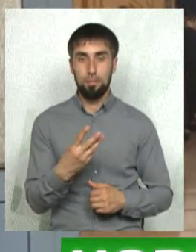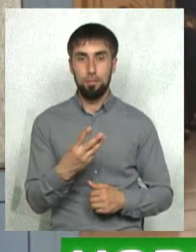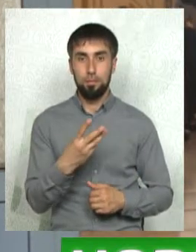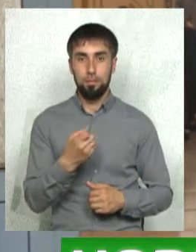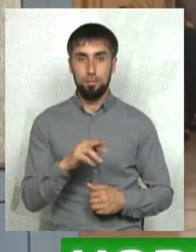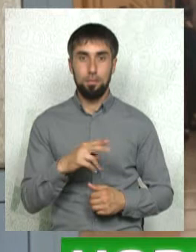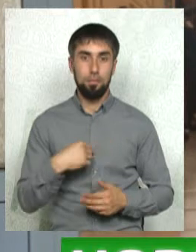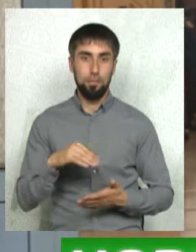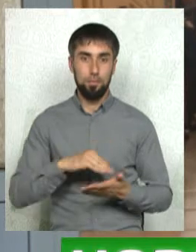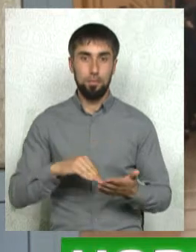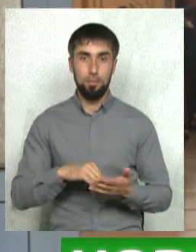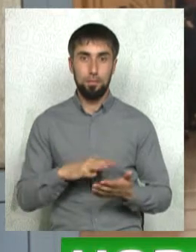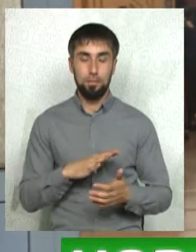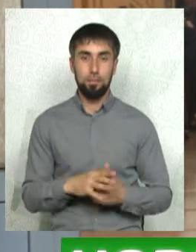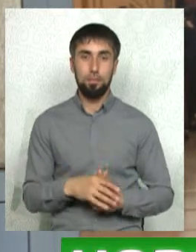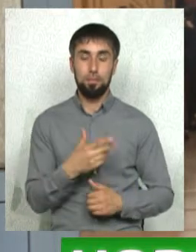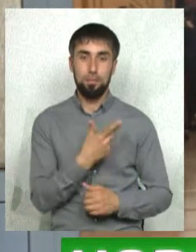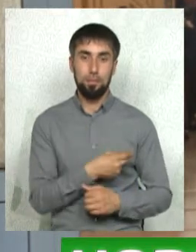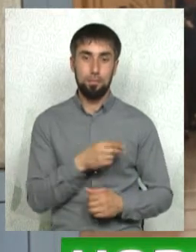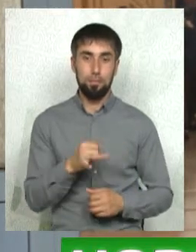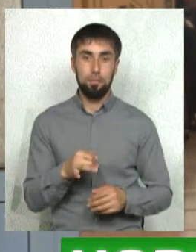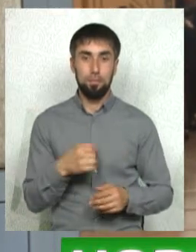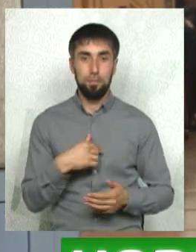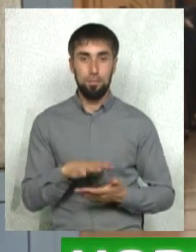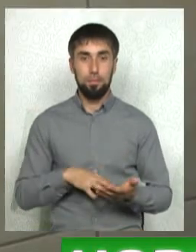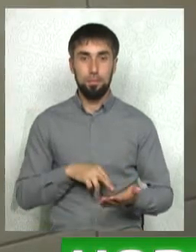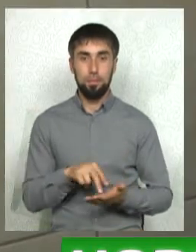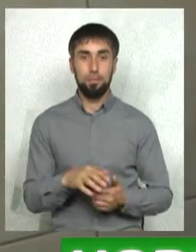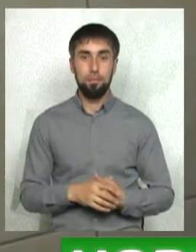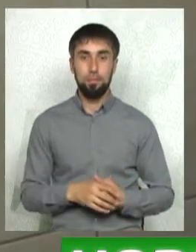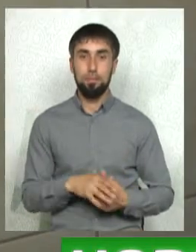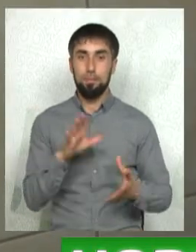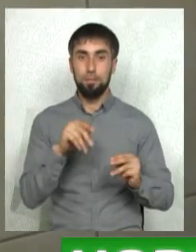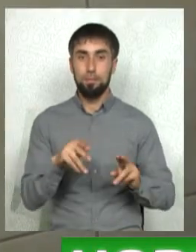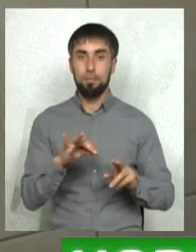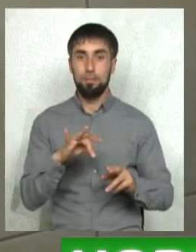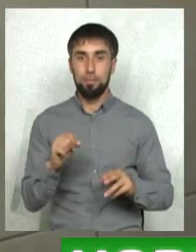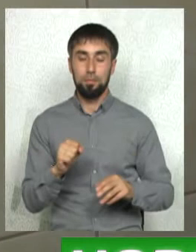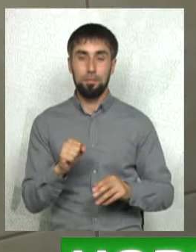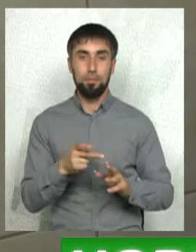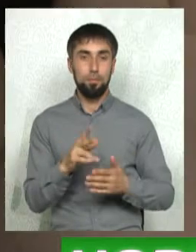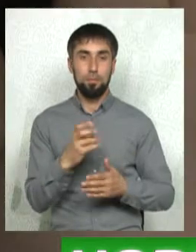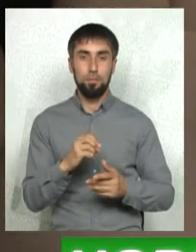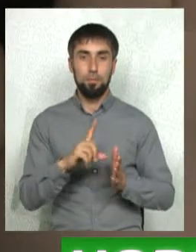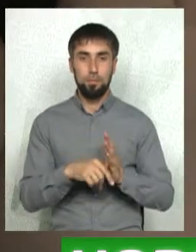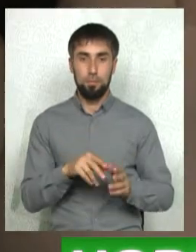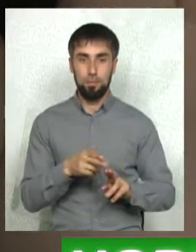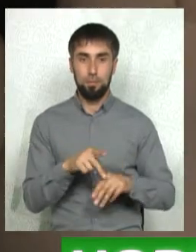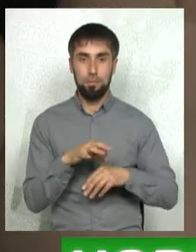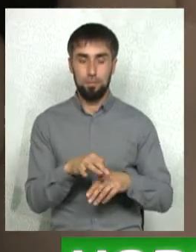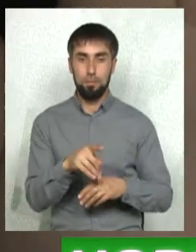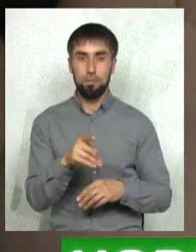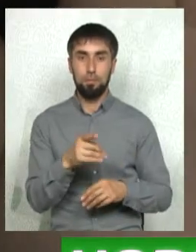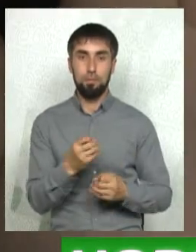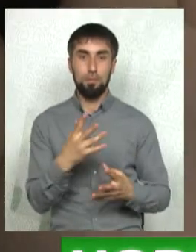23 мая, повторный, тиха-тиха, шлил юхсаханц. Вся процедура длится недолго. Пару минут, и человек получает